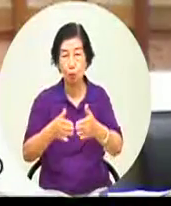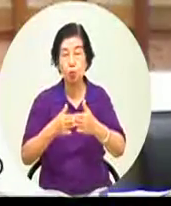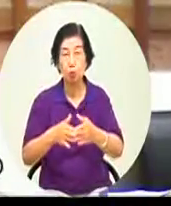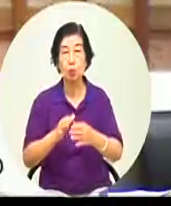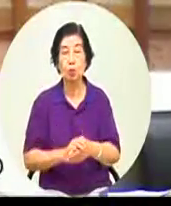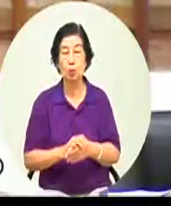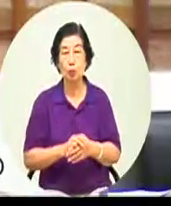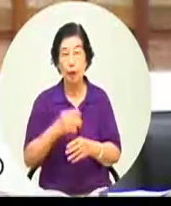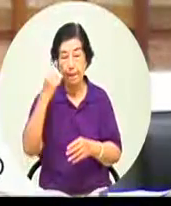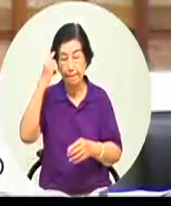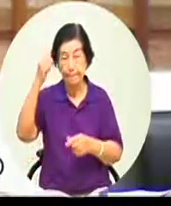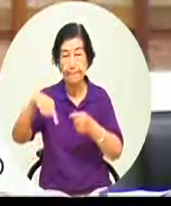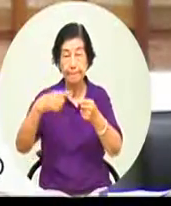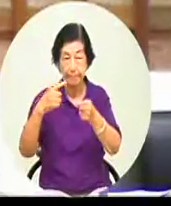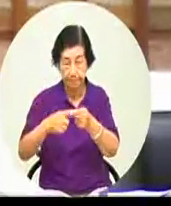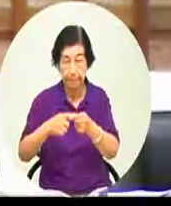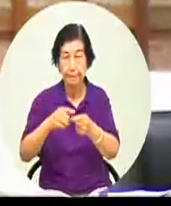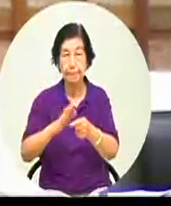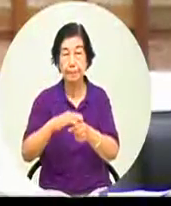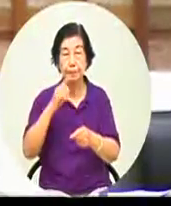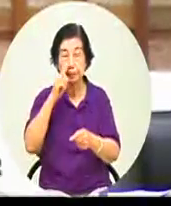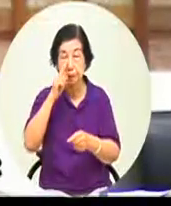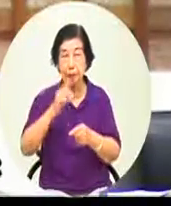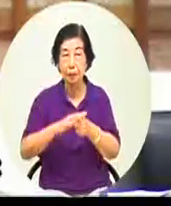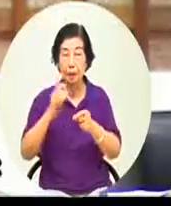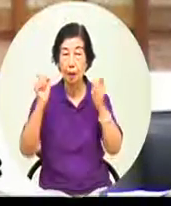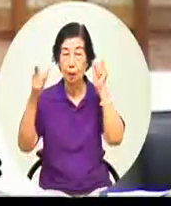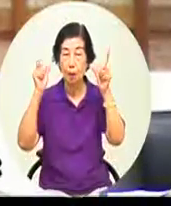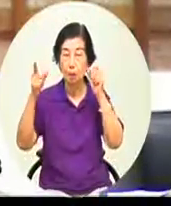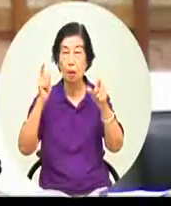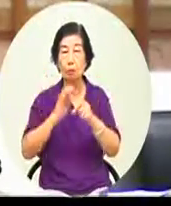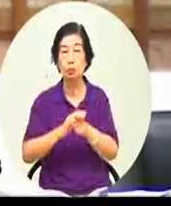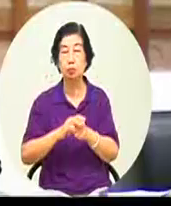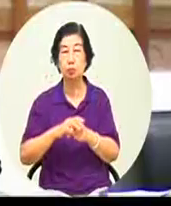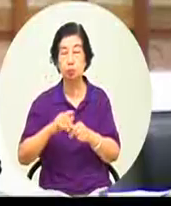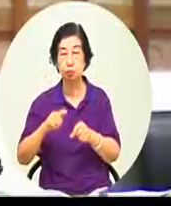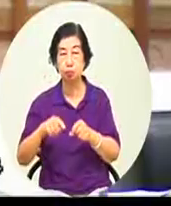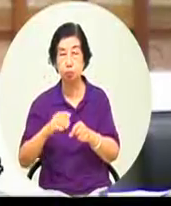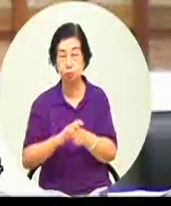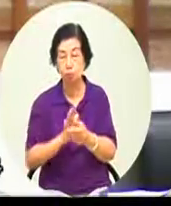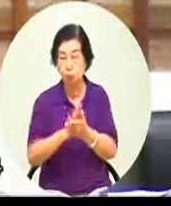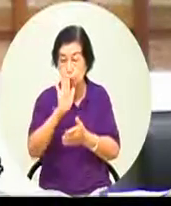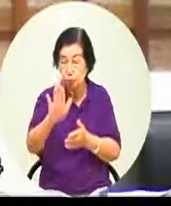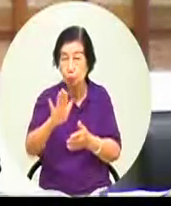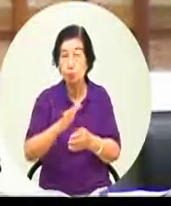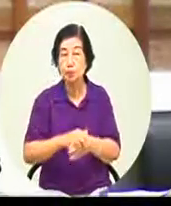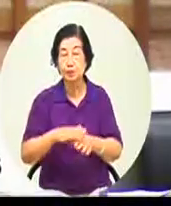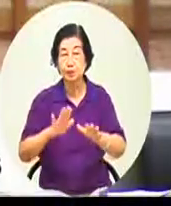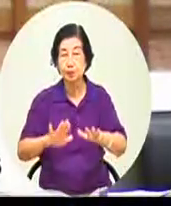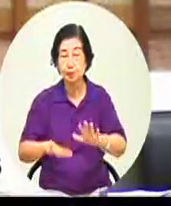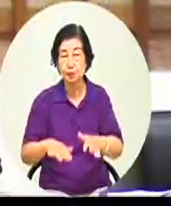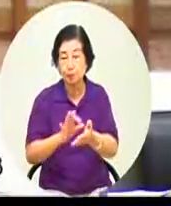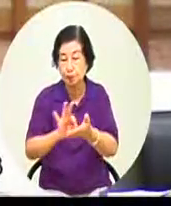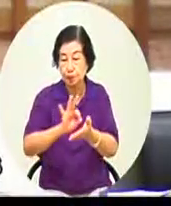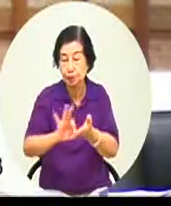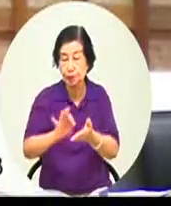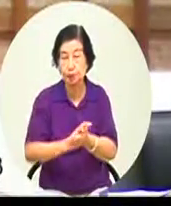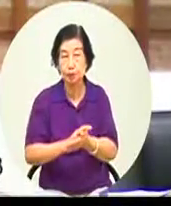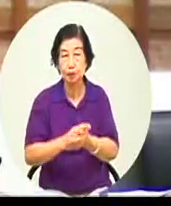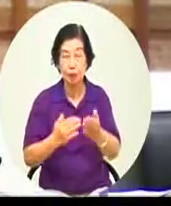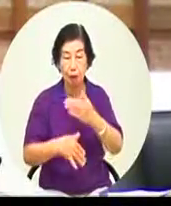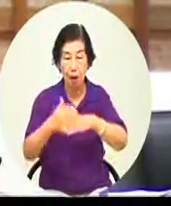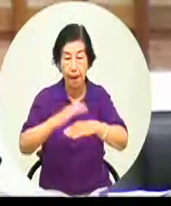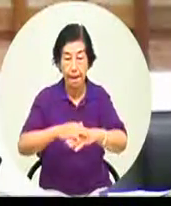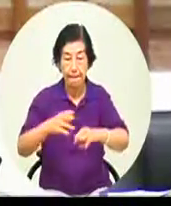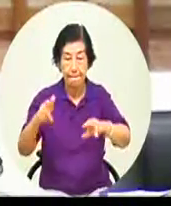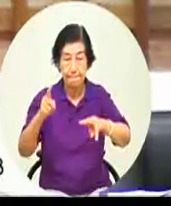春节之后，我们现在营运成本就要1.4亿， 对对对， 对吧？还不算其他的站，就要1.4亿，对吧？你